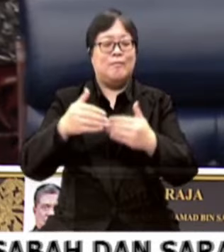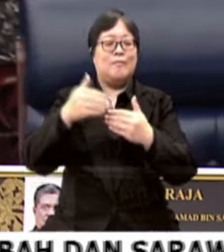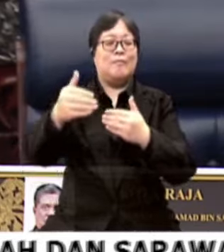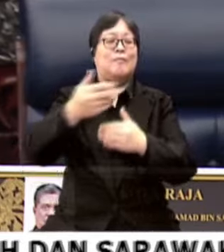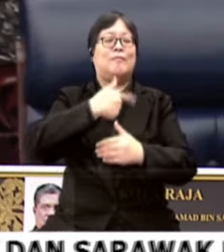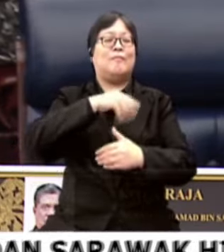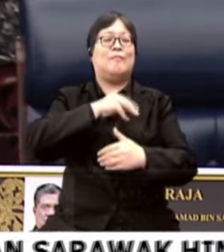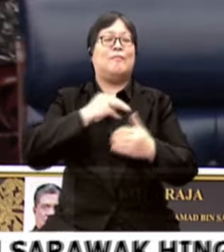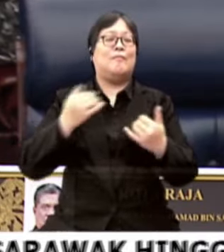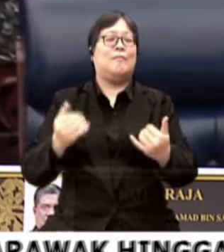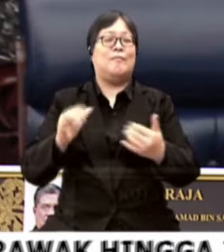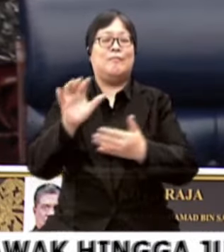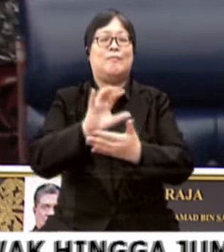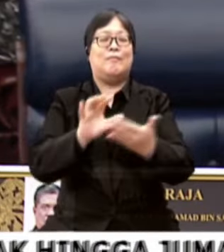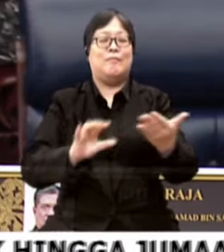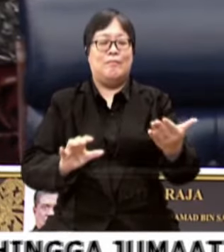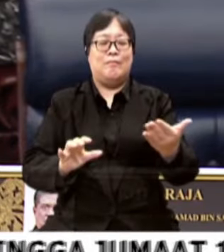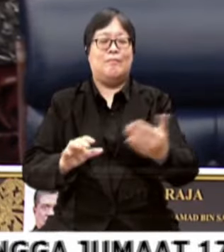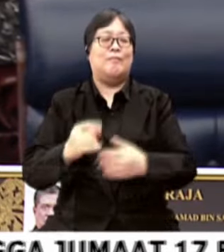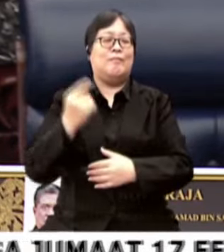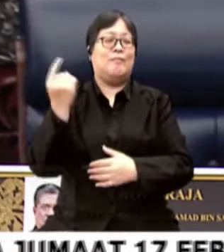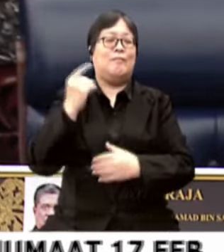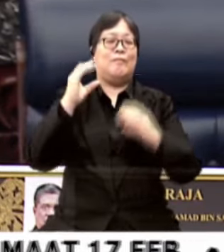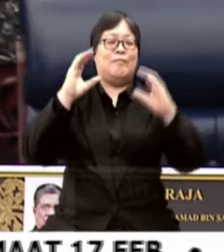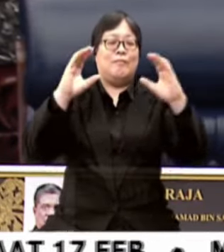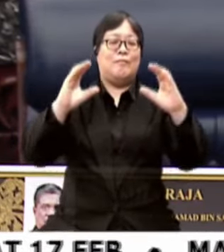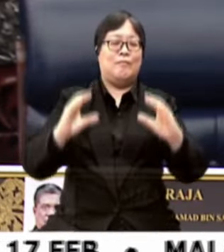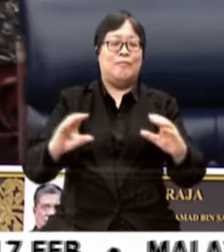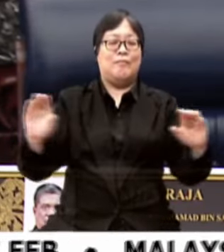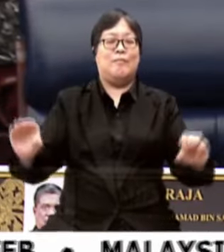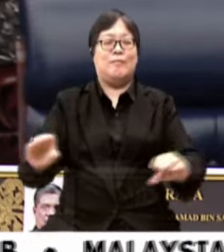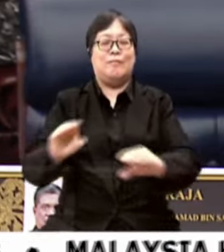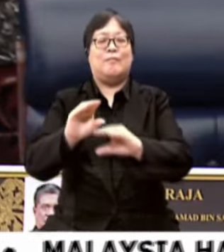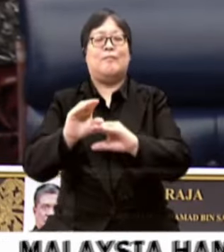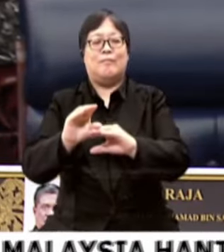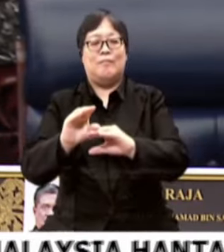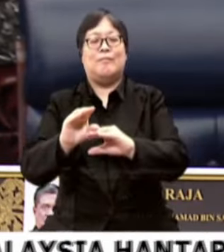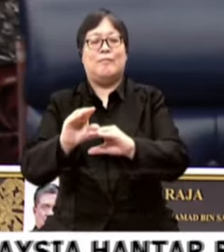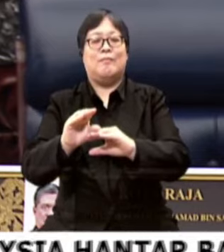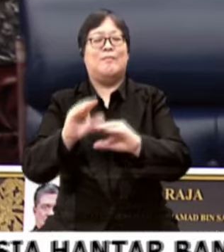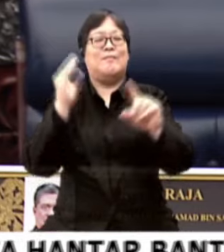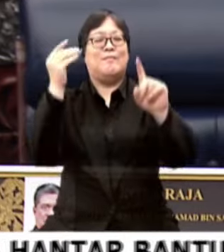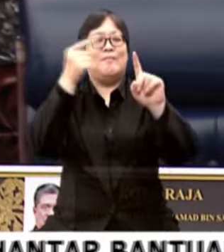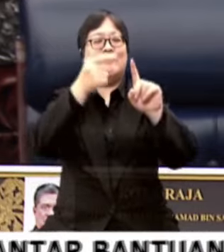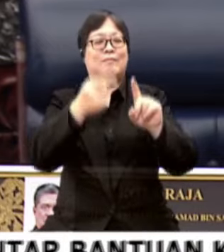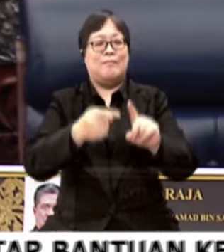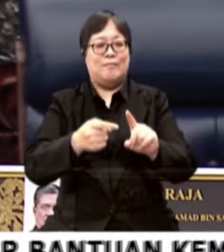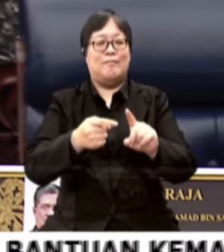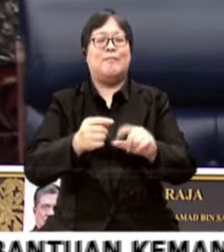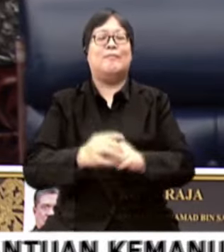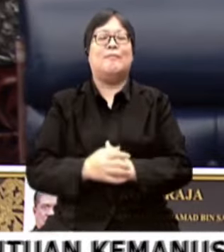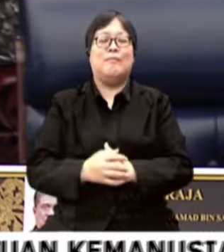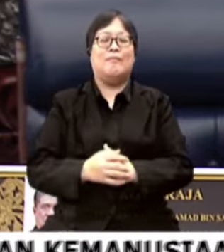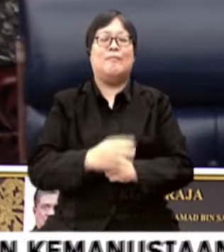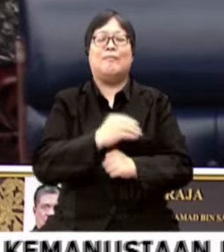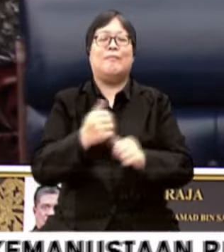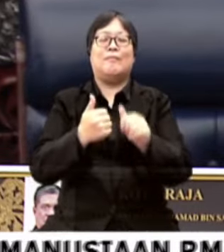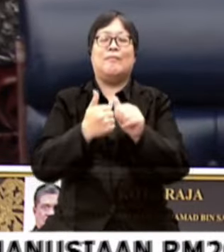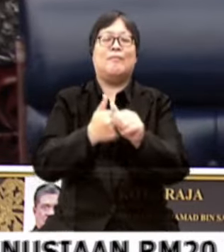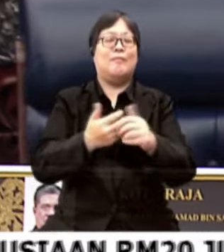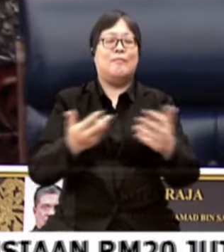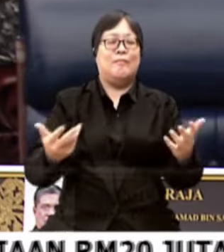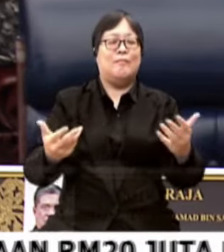sedang merangkul satu pendekatan subsidi supaya lebih bersasar dan berasaskan